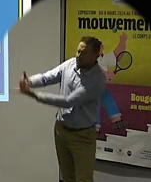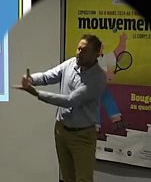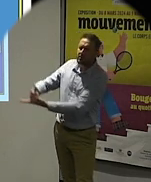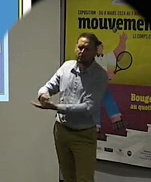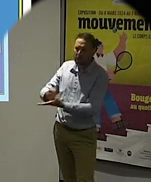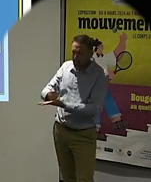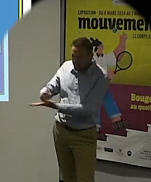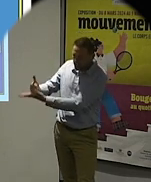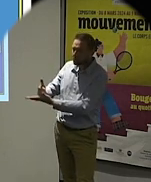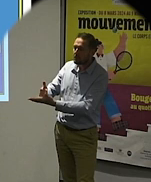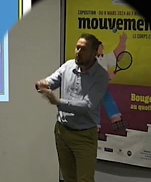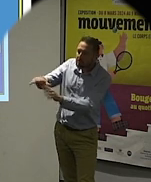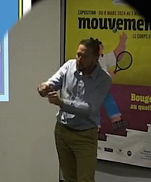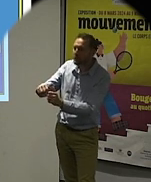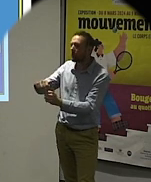proches,